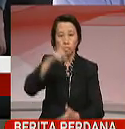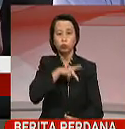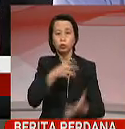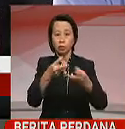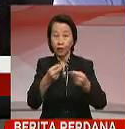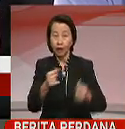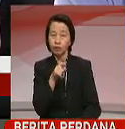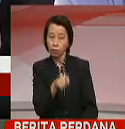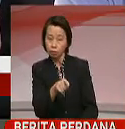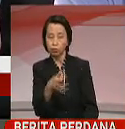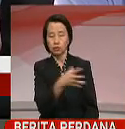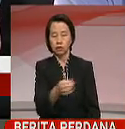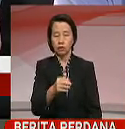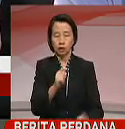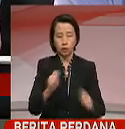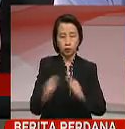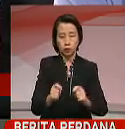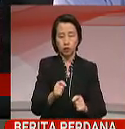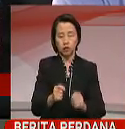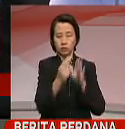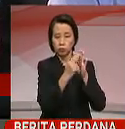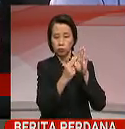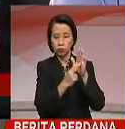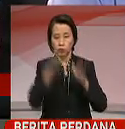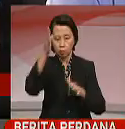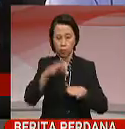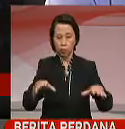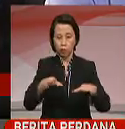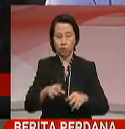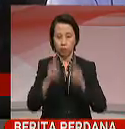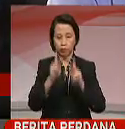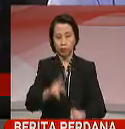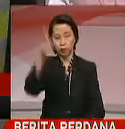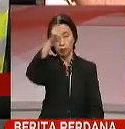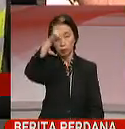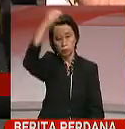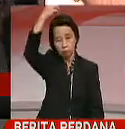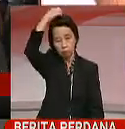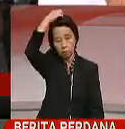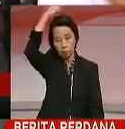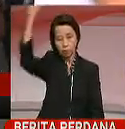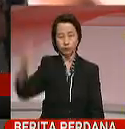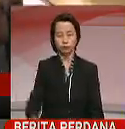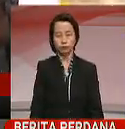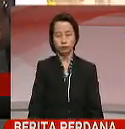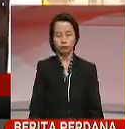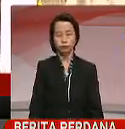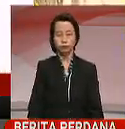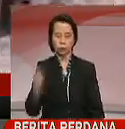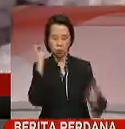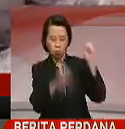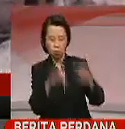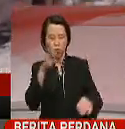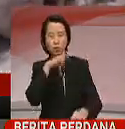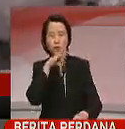ini, dan tindakan-tindakan perundangan juga akan diambil oleh pihak Kerajaan Negeri Selangor. Pensampelan bahan buangan